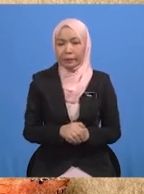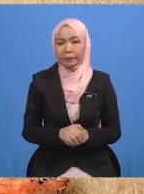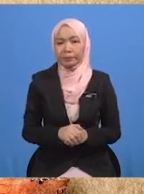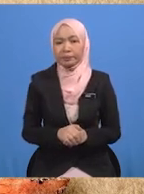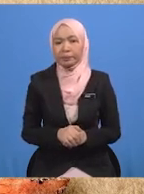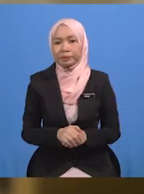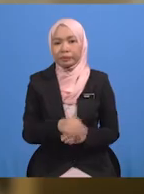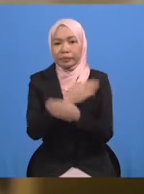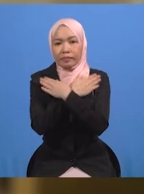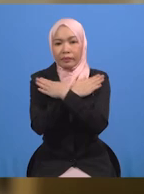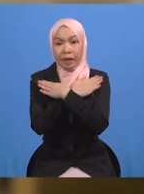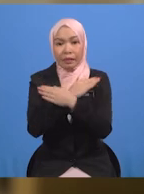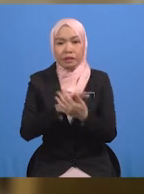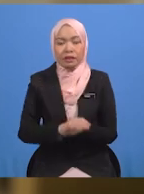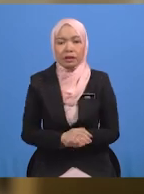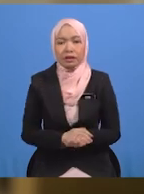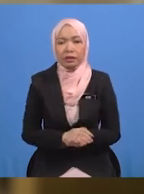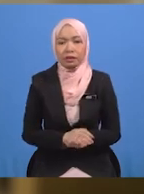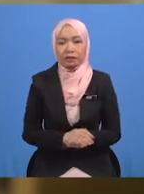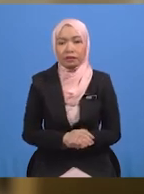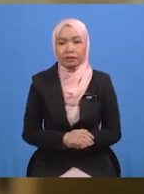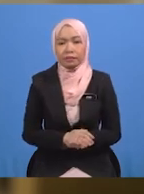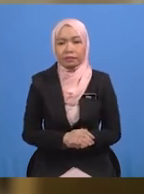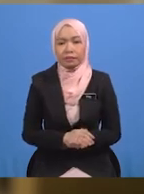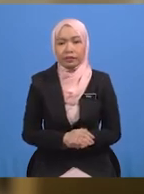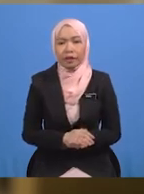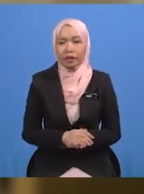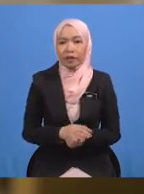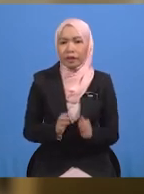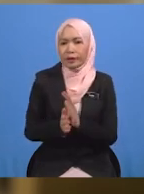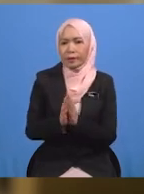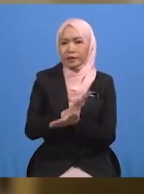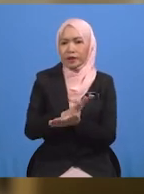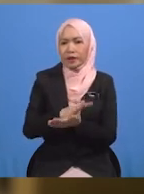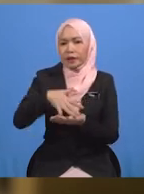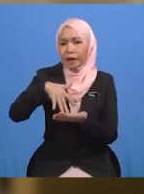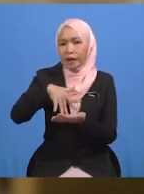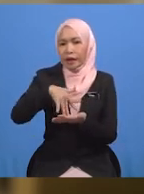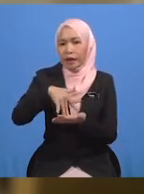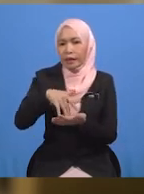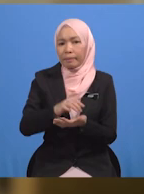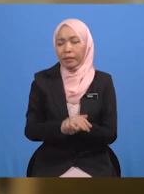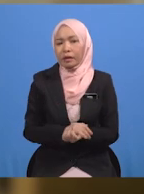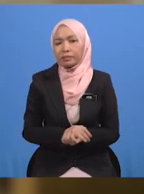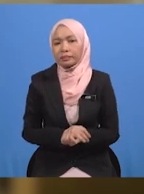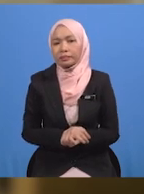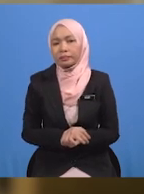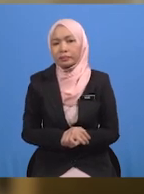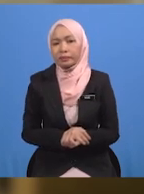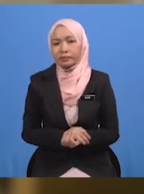sebagainya. Hal sedemikian akan melemahkan kekuasaan kerajaan Turki Uthmaniyah